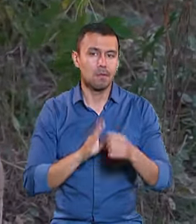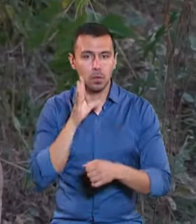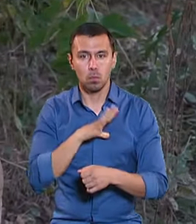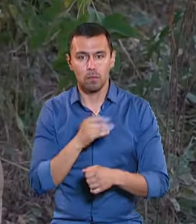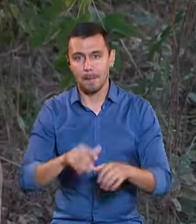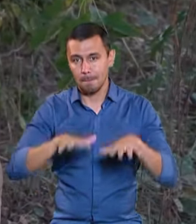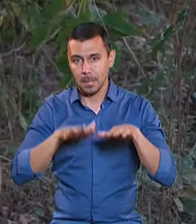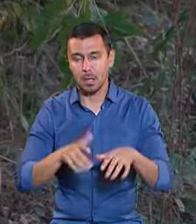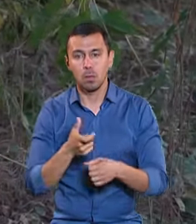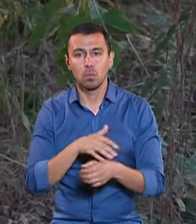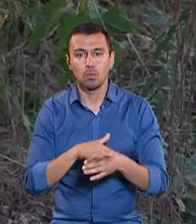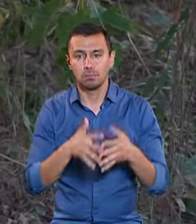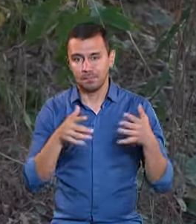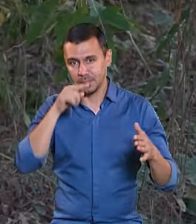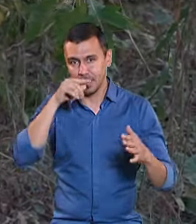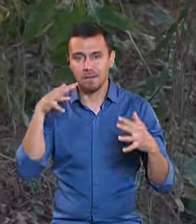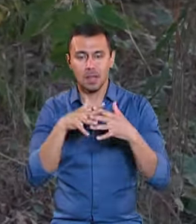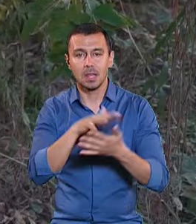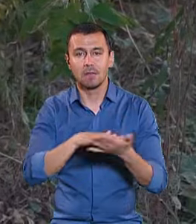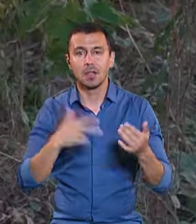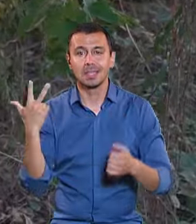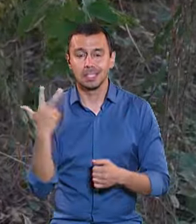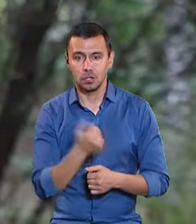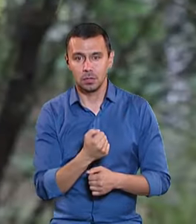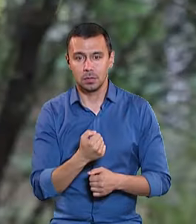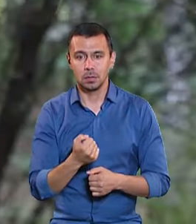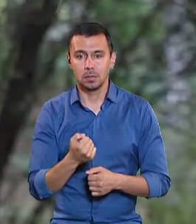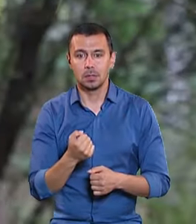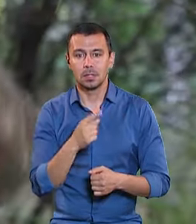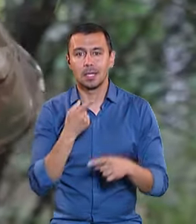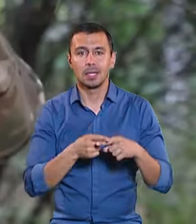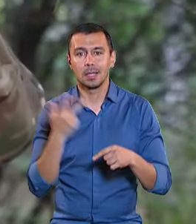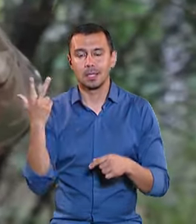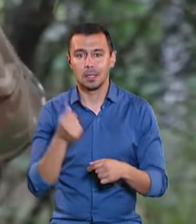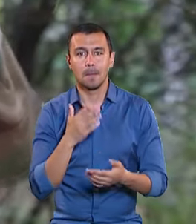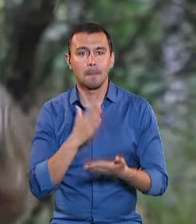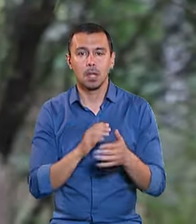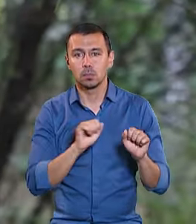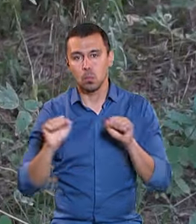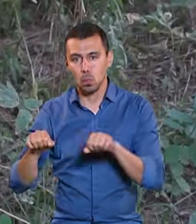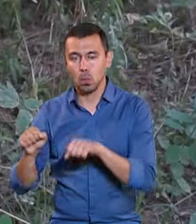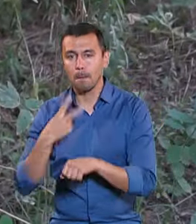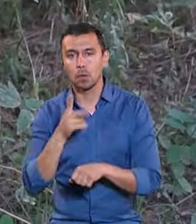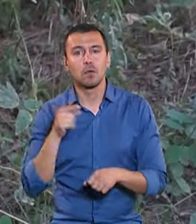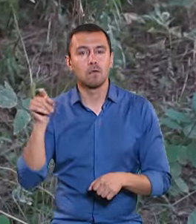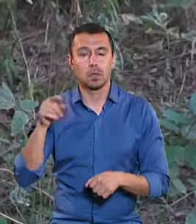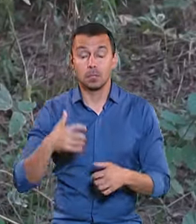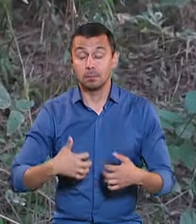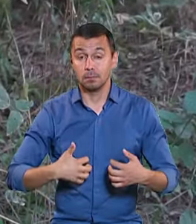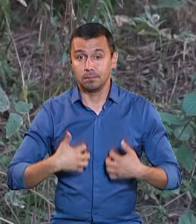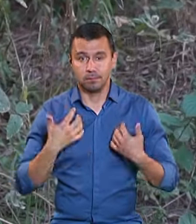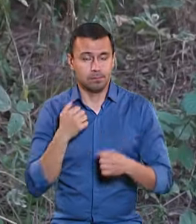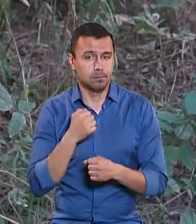вже на місці. Повномасштабна війна тоді тривала вже 3 тижні. Якраз за цих 3 тижні мали змогу бачити, що вони